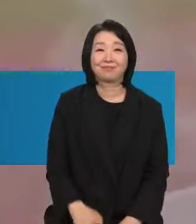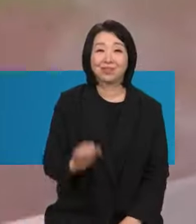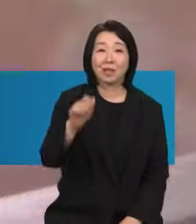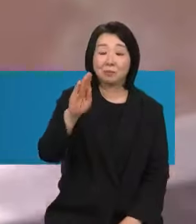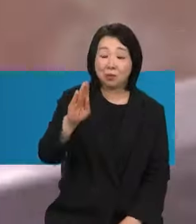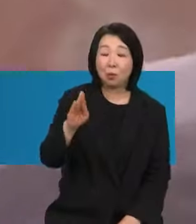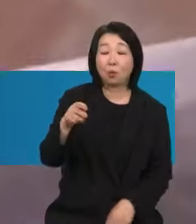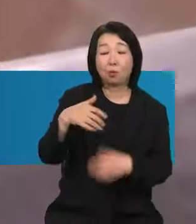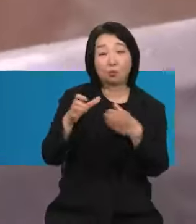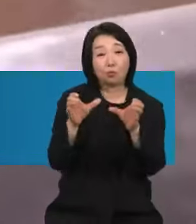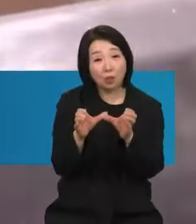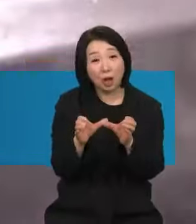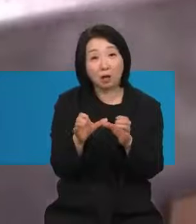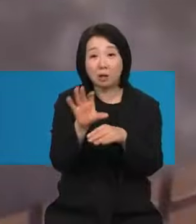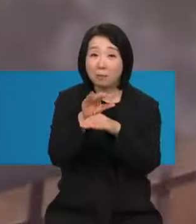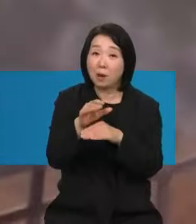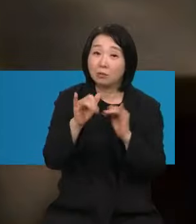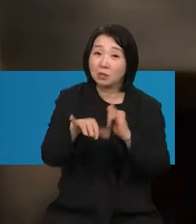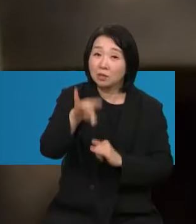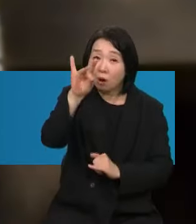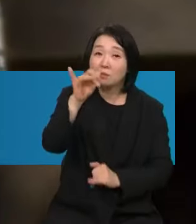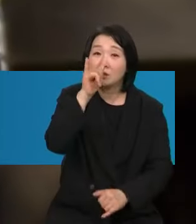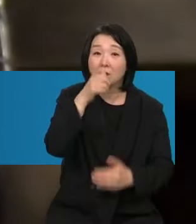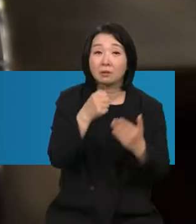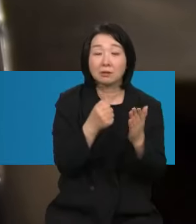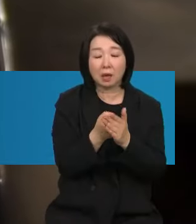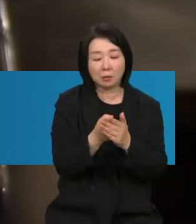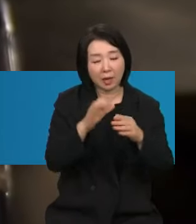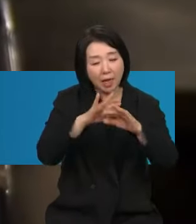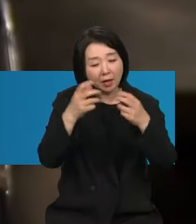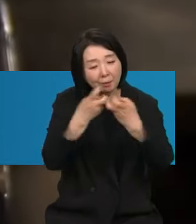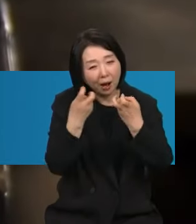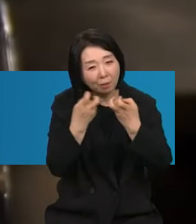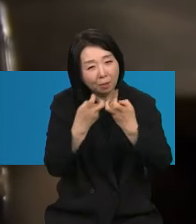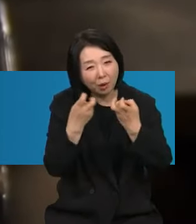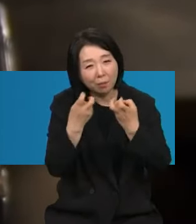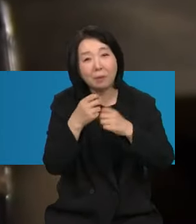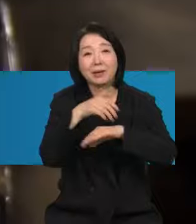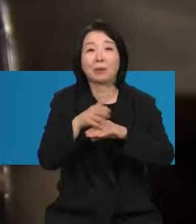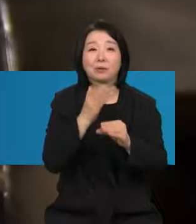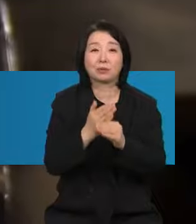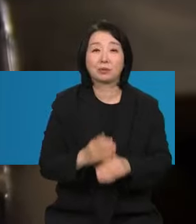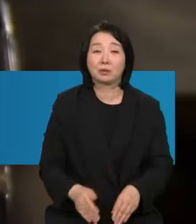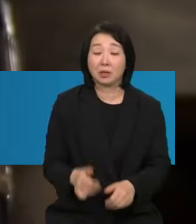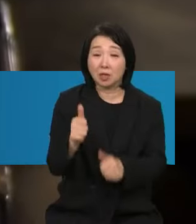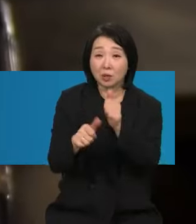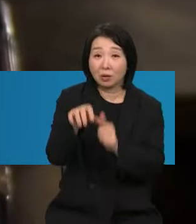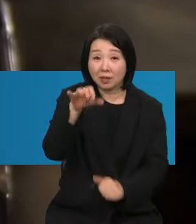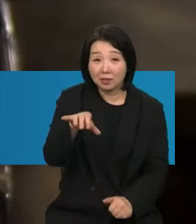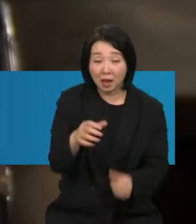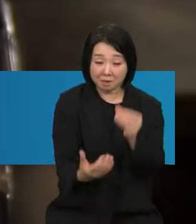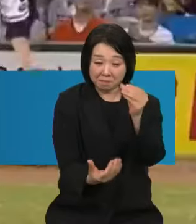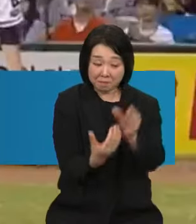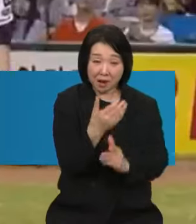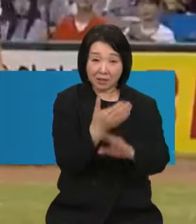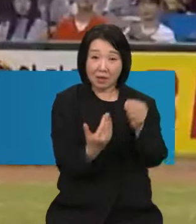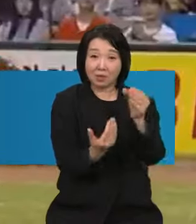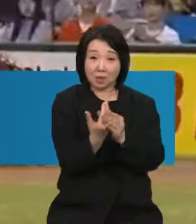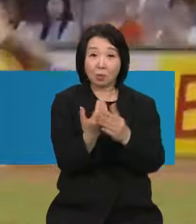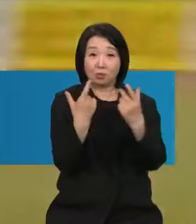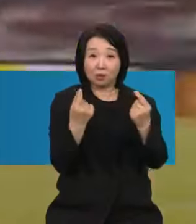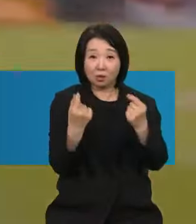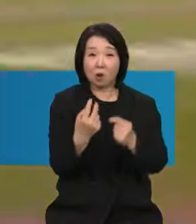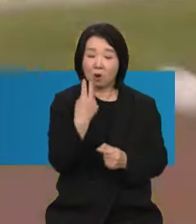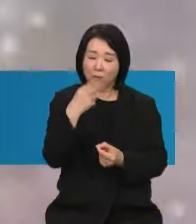KBO도 구단도 중계 방송사도 처음 있는 일이라서 대책을 논의 중이라고 하는데요. 경기장 안에서 일어나는 다른